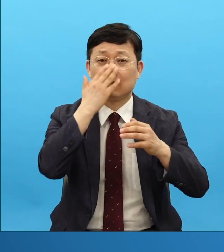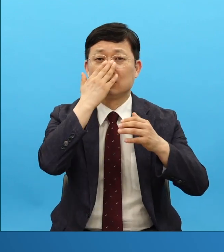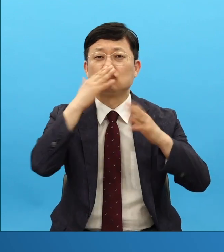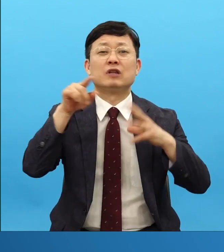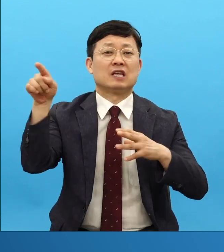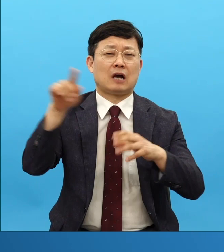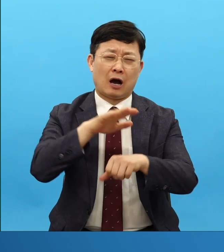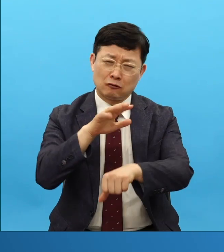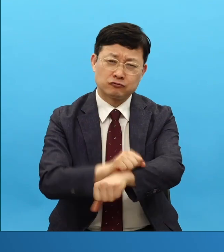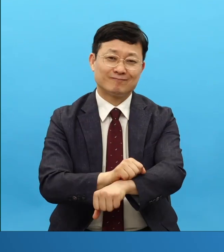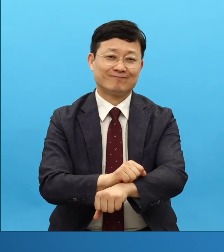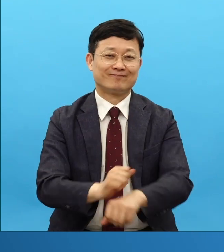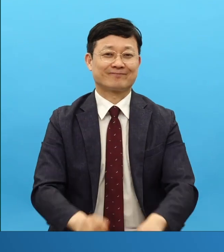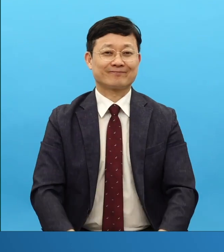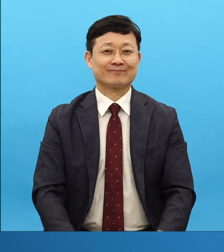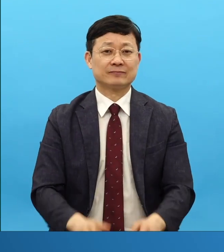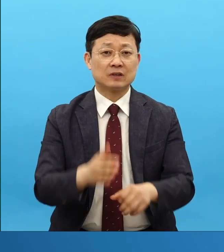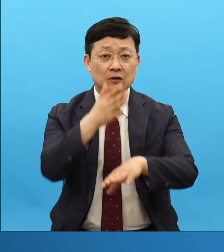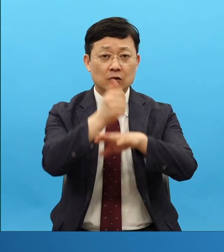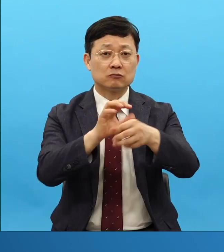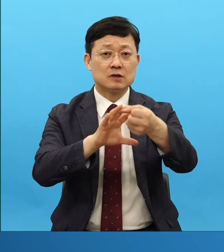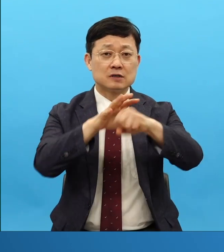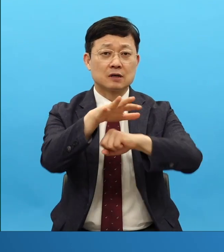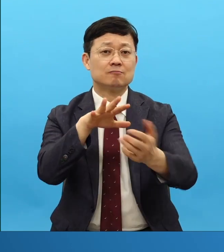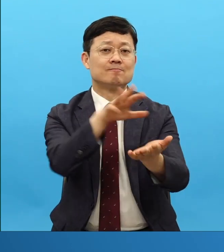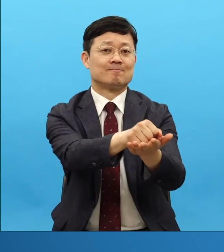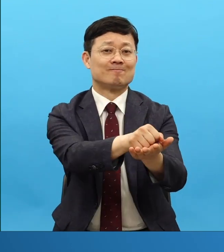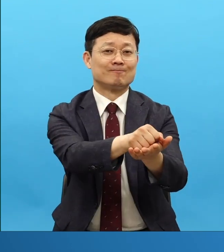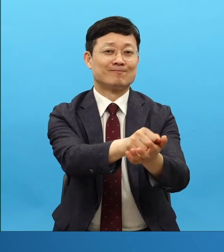are the Jewish people. 그래서 세계장악했어요. That's